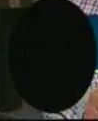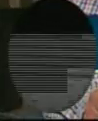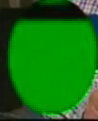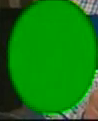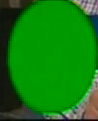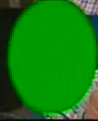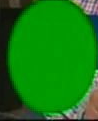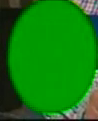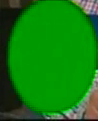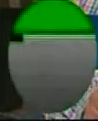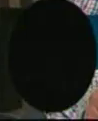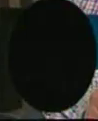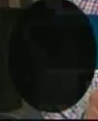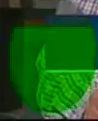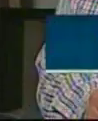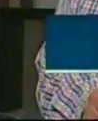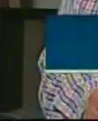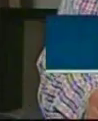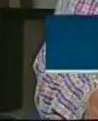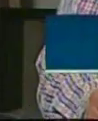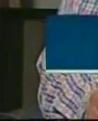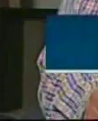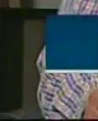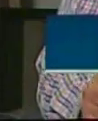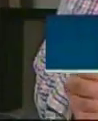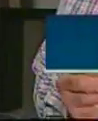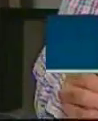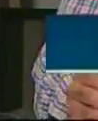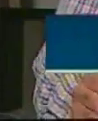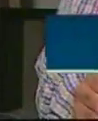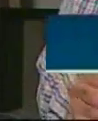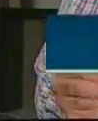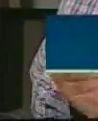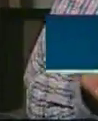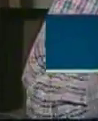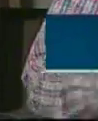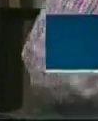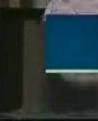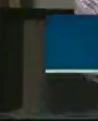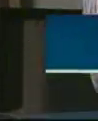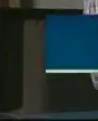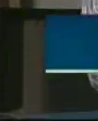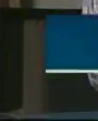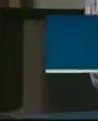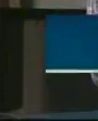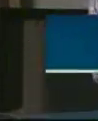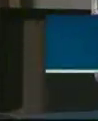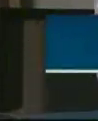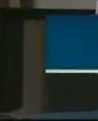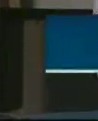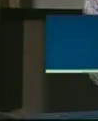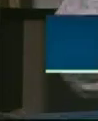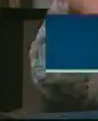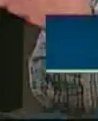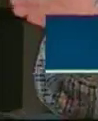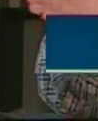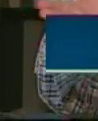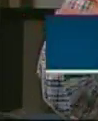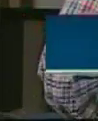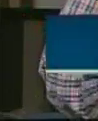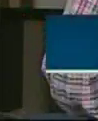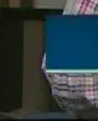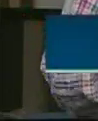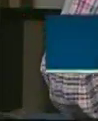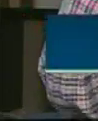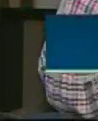לעשות ועדות חקירה פרלמנטריות, ועדיין בית המשפט העליון וגם היועצים המשפטיים שמה חיפשו את הפרשנות דווקא שמרחיבה את